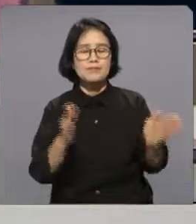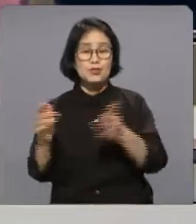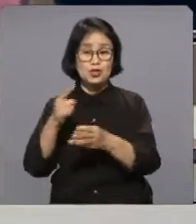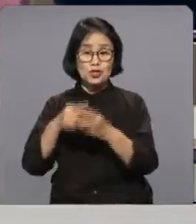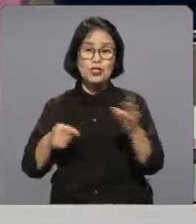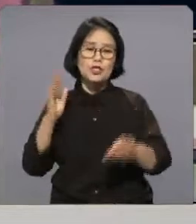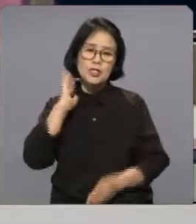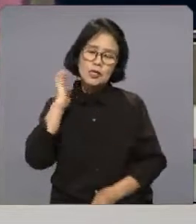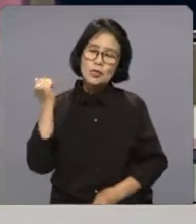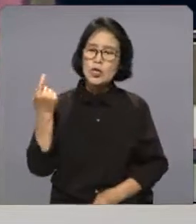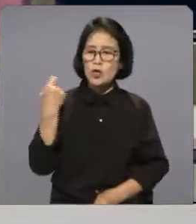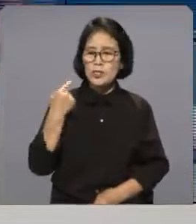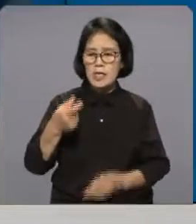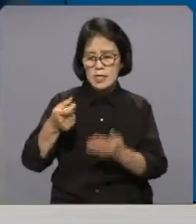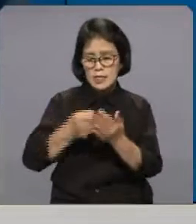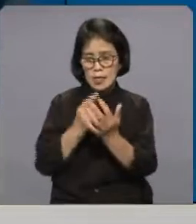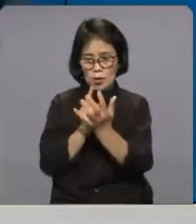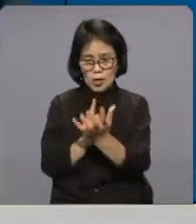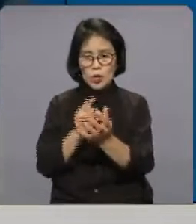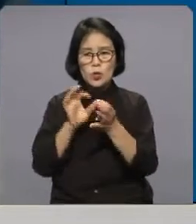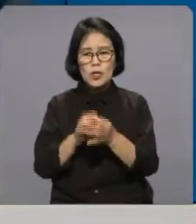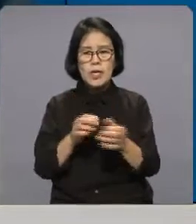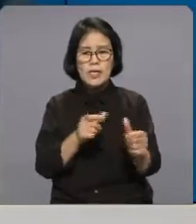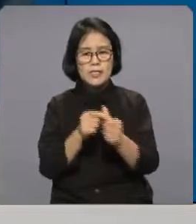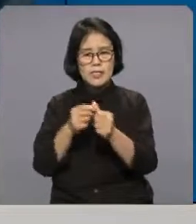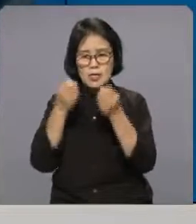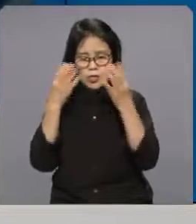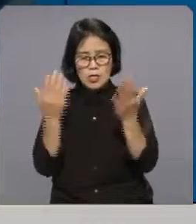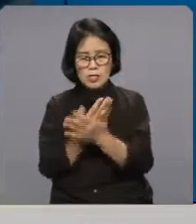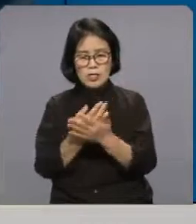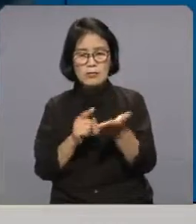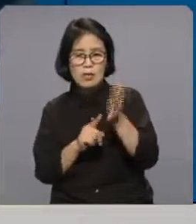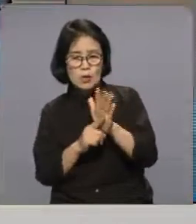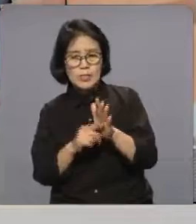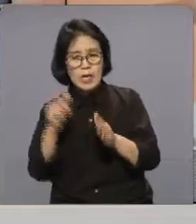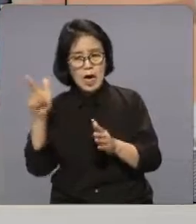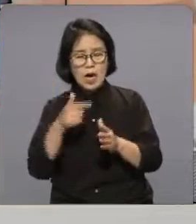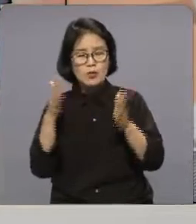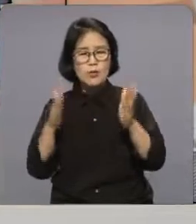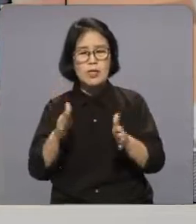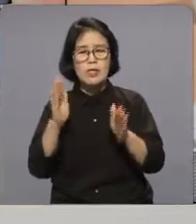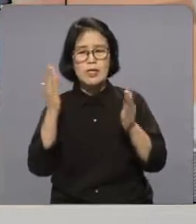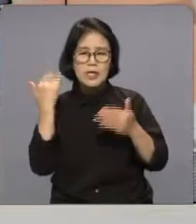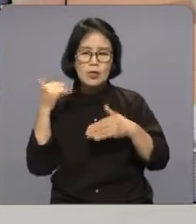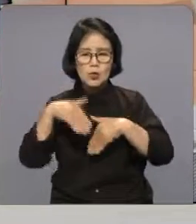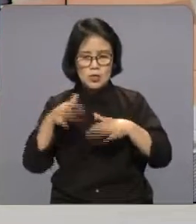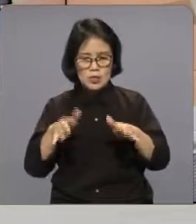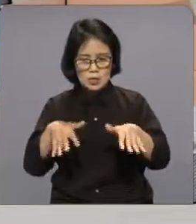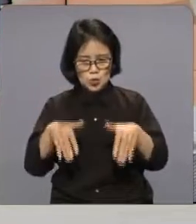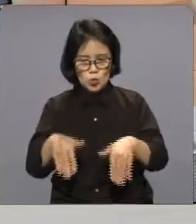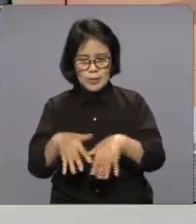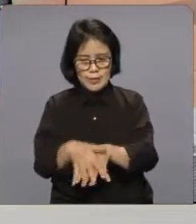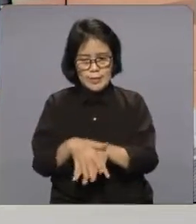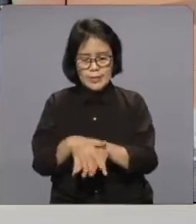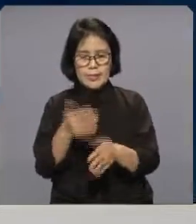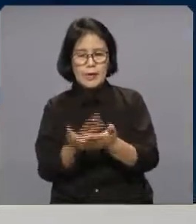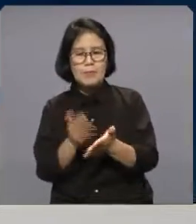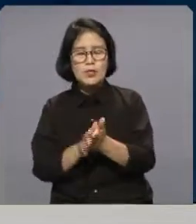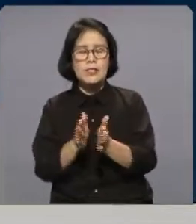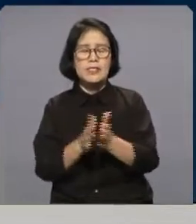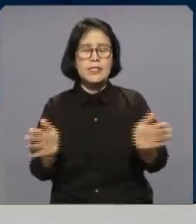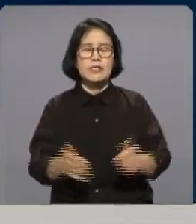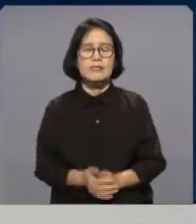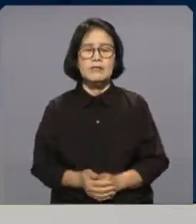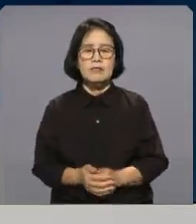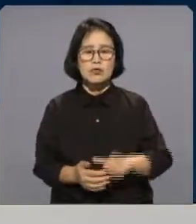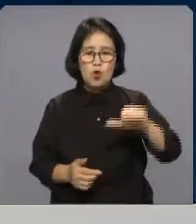윤석열 대통령이 어제 기자회견을 통해 인사 쇄신을 예고한 지 하루 만에 대통령실 조직 개편에도 착수했습니다. 기존